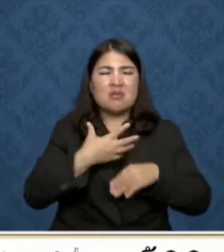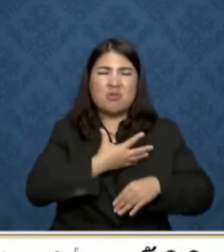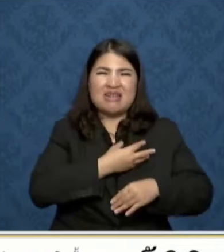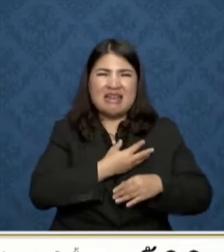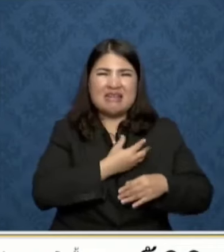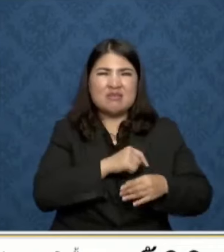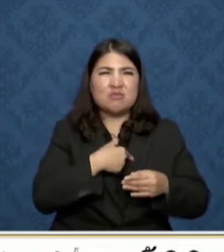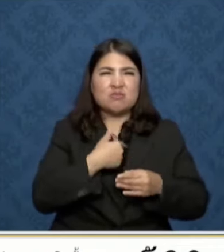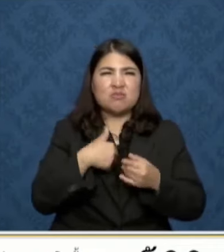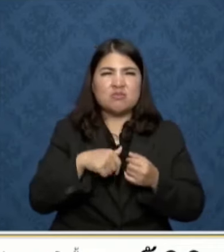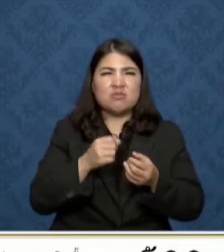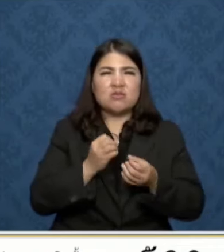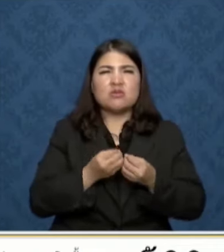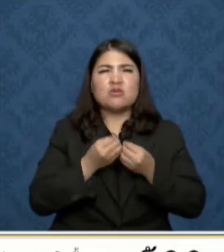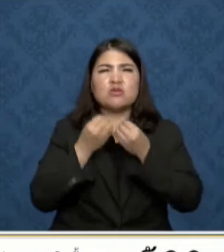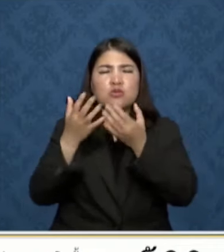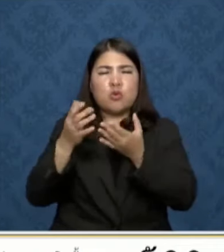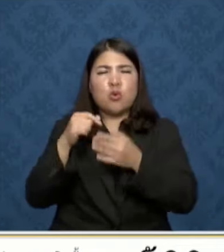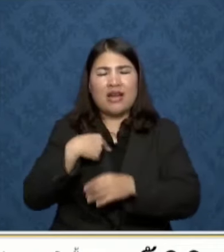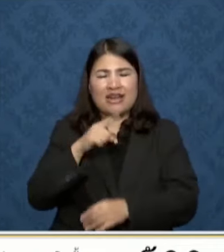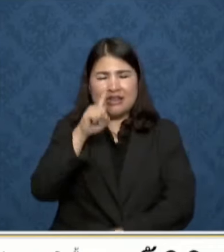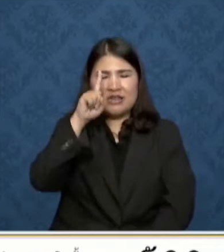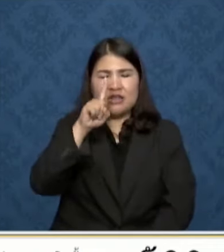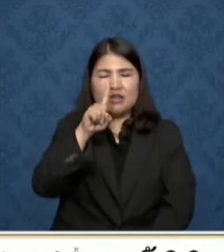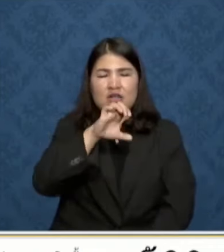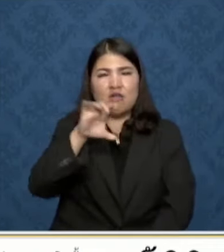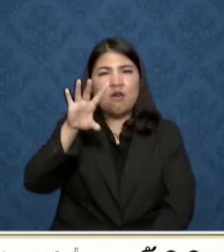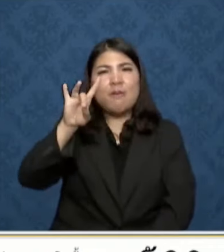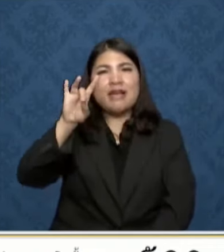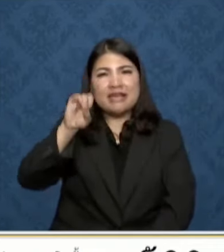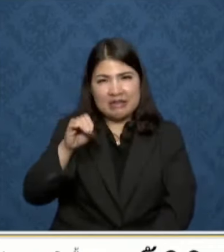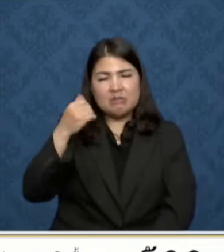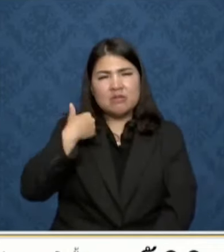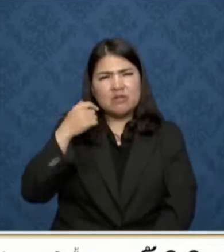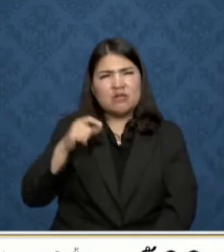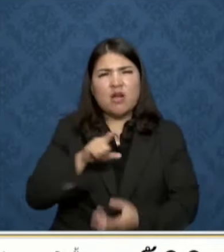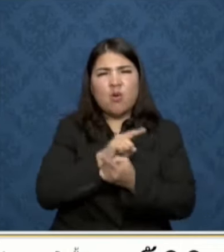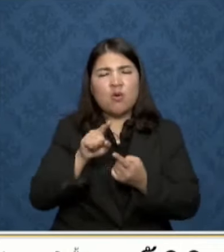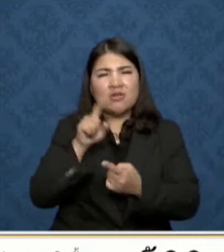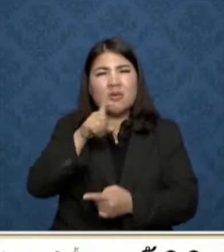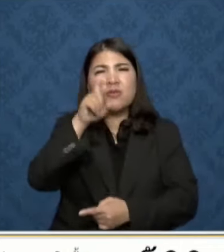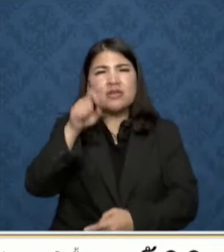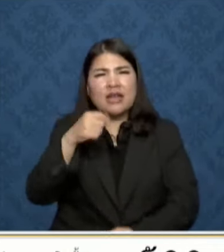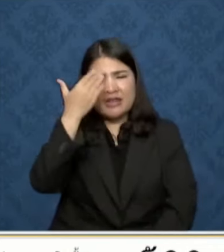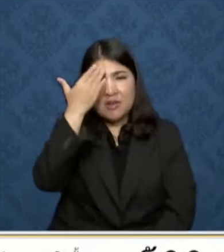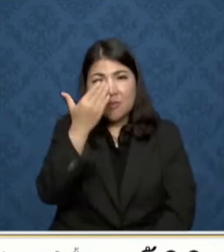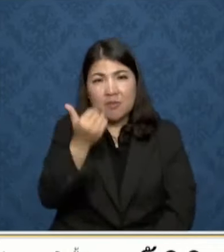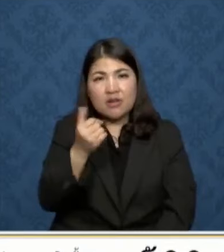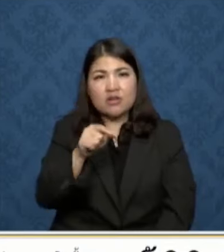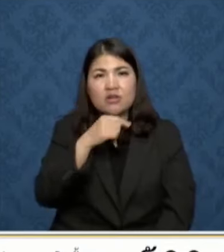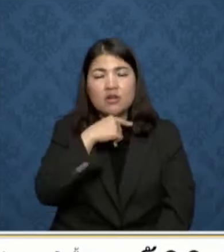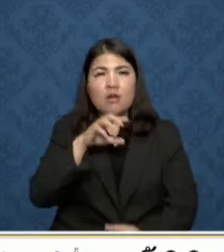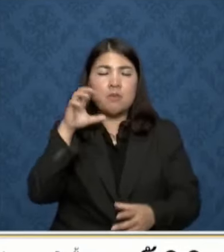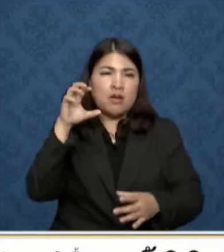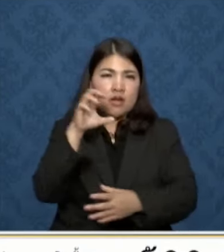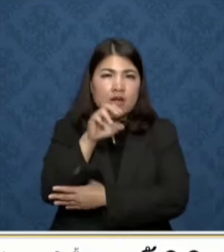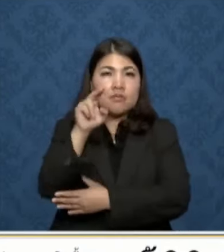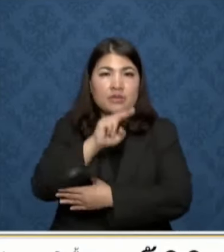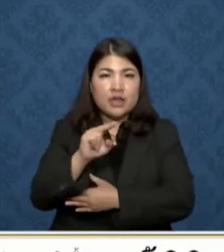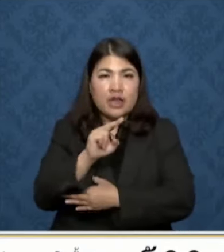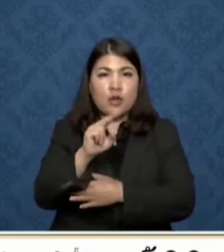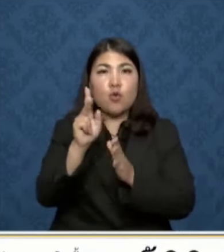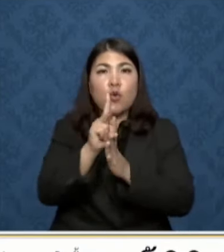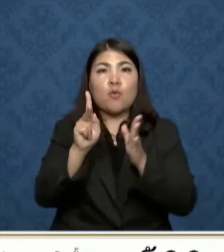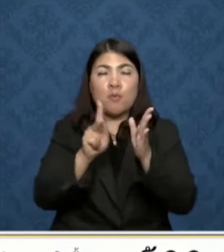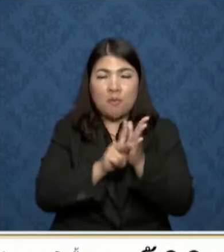จ 180 วันตรนี้มเลยทำให้สังคมสงสัยท่วตีต้องต่อวาทำไมการบงคับใช้กฎ